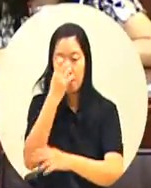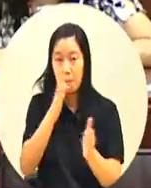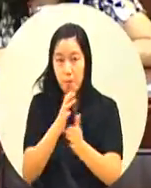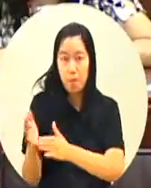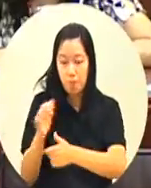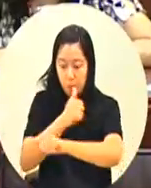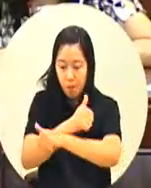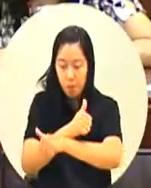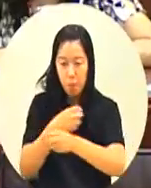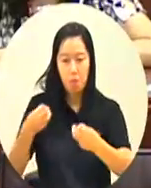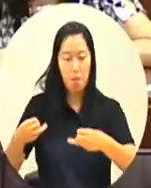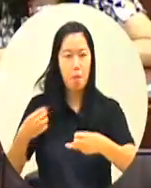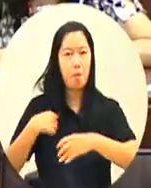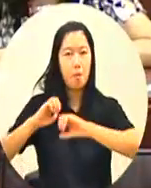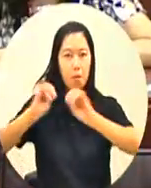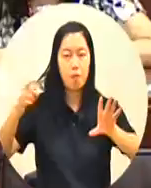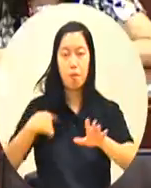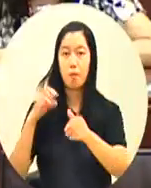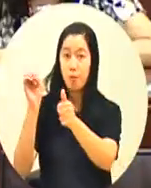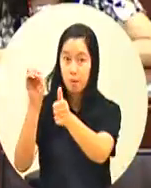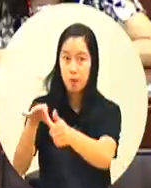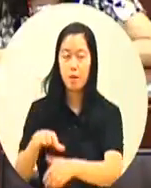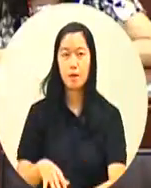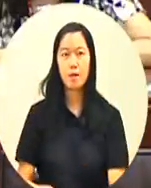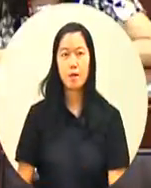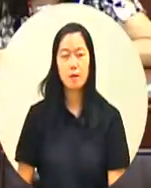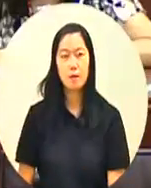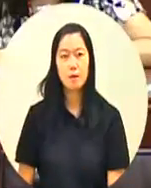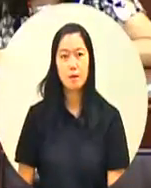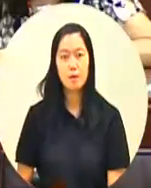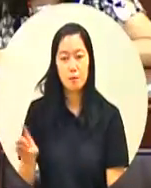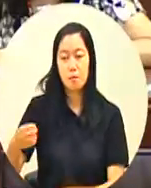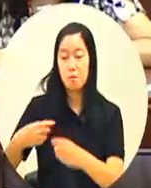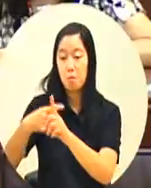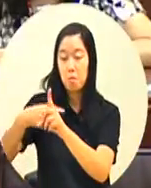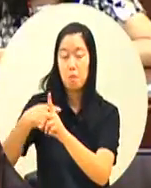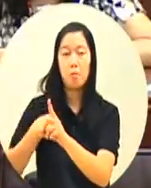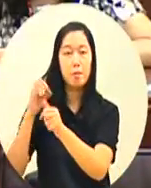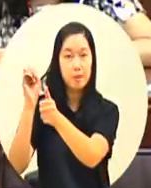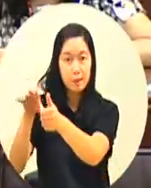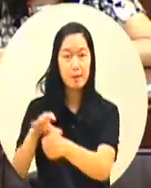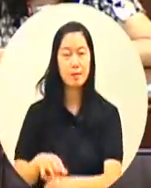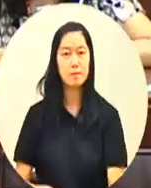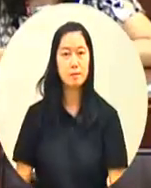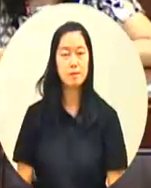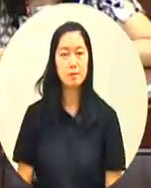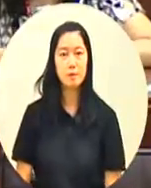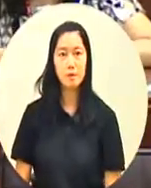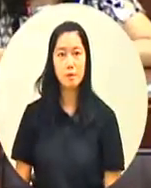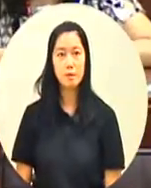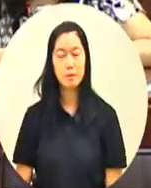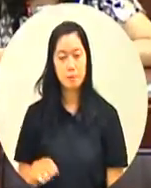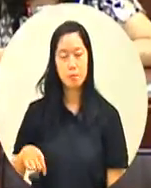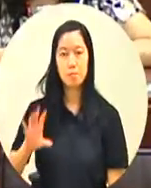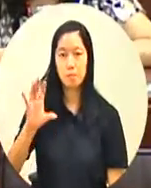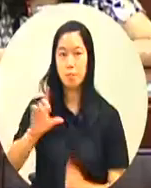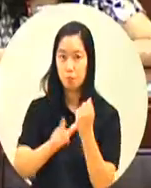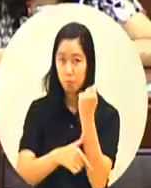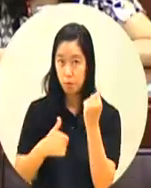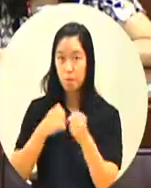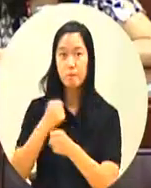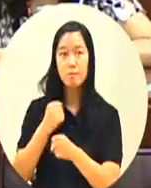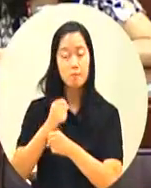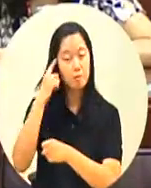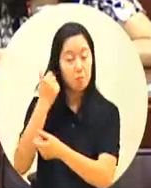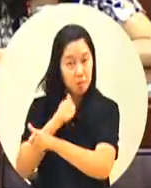结果，我们就告诉他们的总经理，你们的管理团队水准到哪里啊？ 好，好， 所以我们是用这个方式在作业。 好，谢谢，